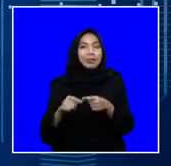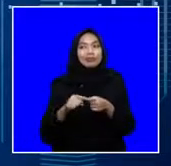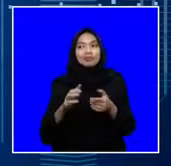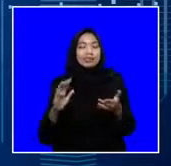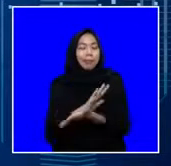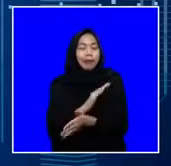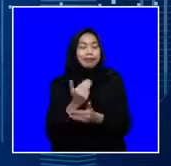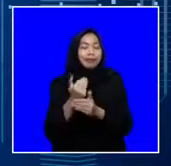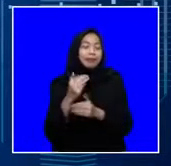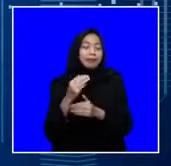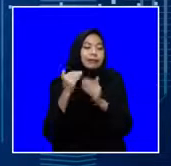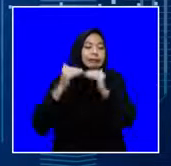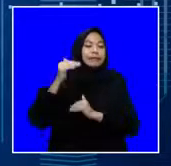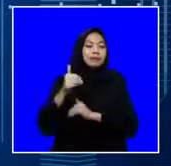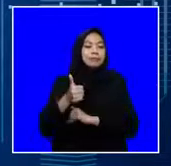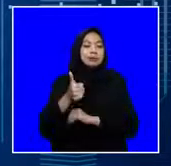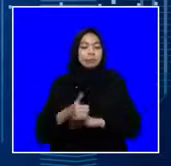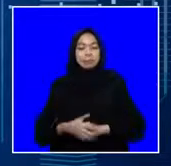Berikut.